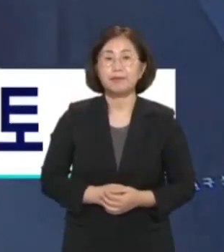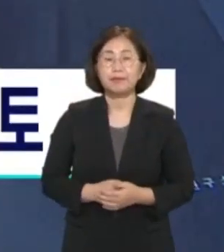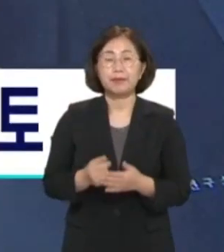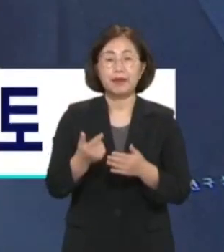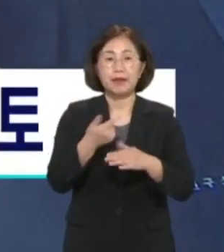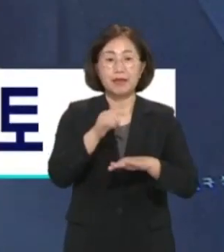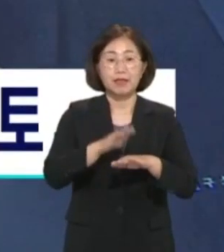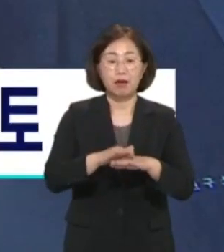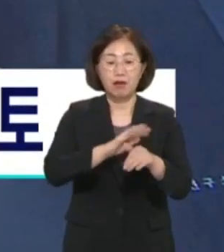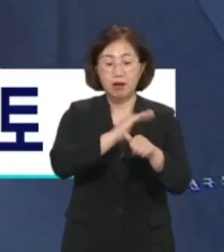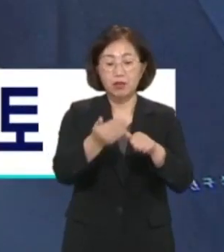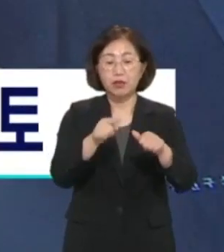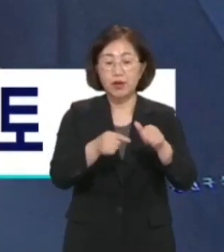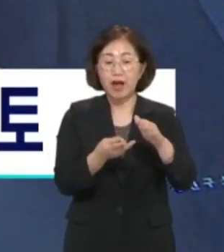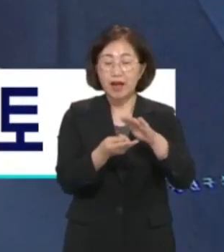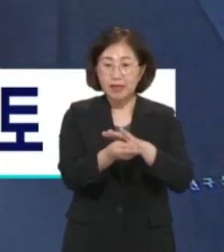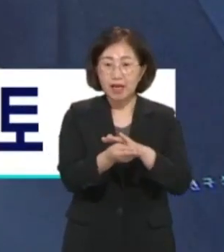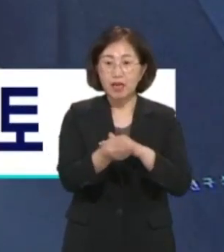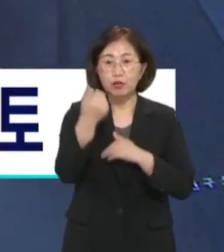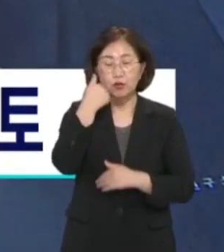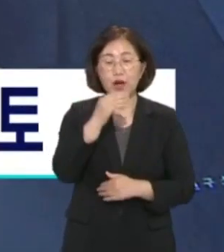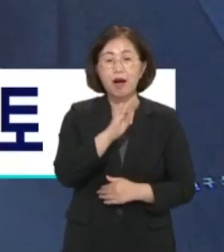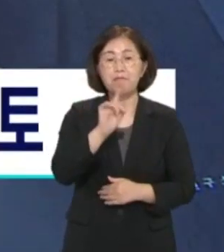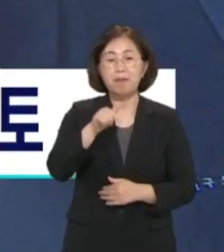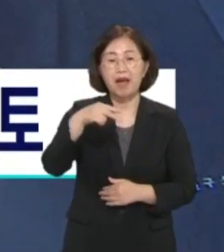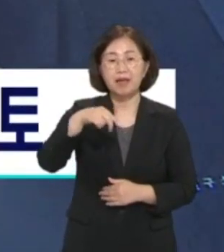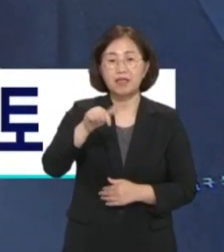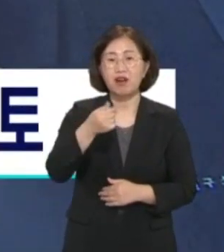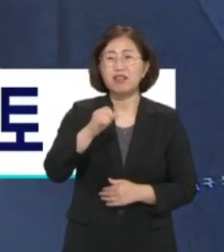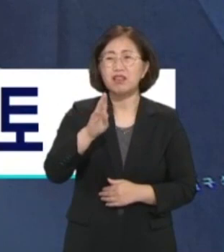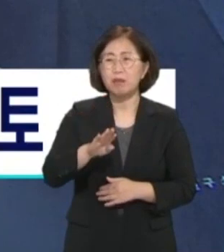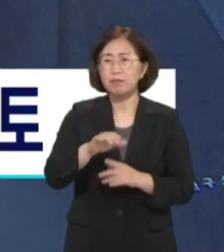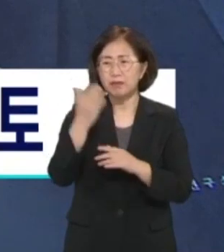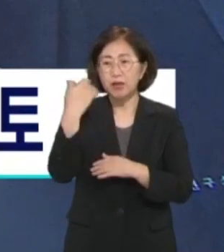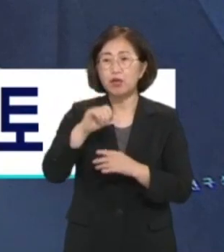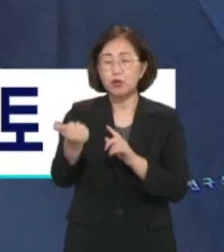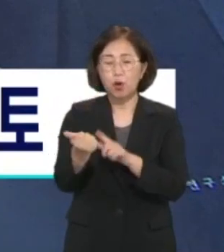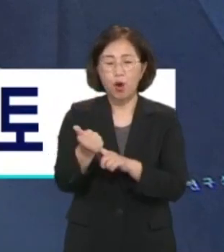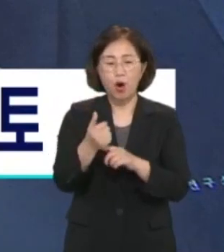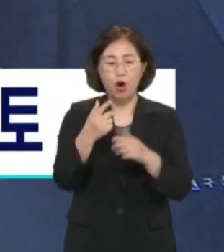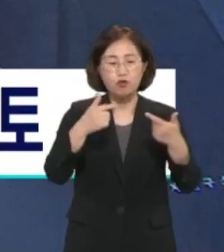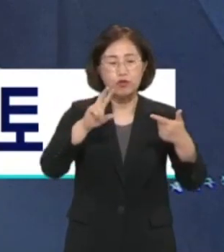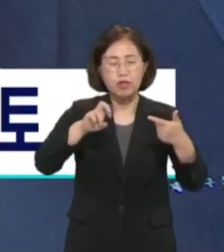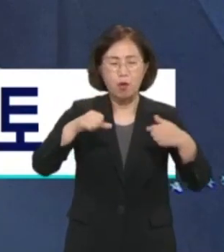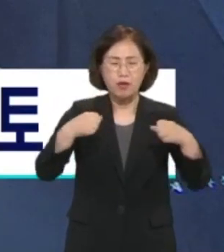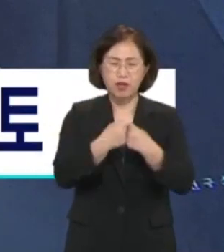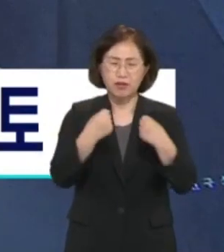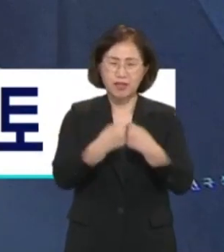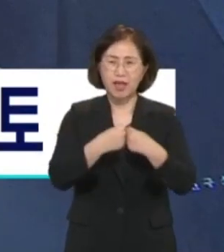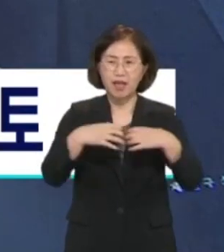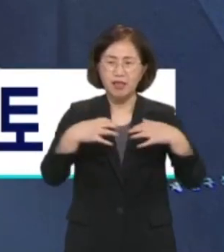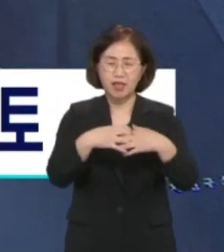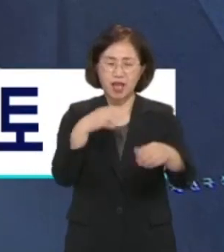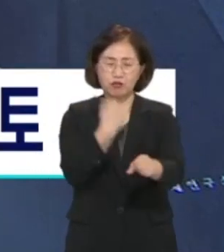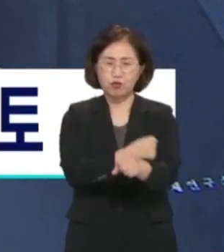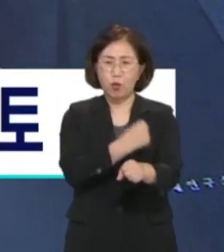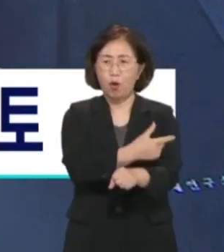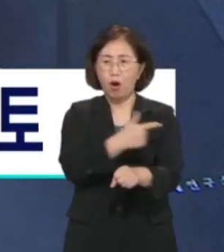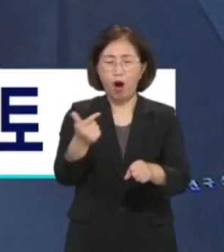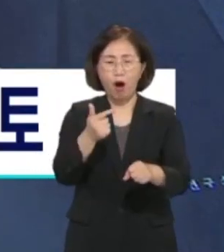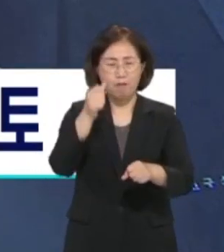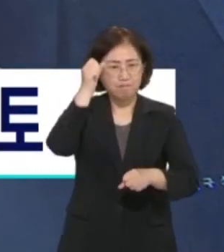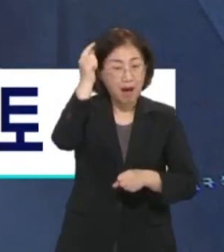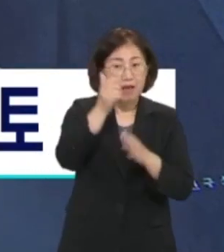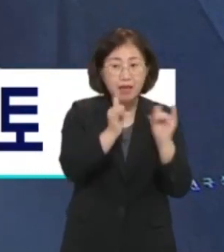대전 현충원에 안장된 고 백선엽 장군은 6.25 전쟁 영웅이라는 칭호와 함께 친일 행정에 대한 평가가